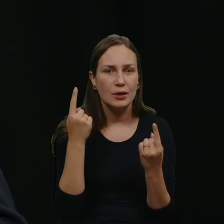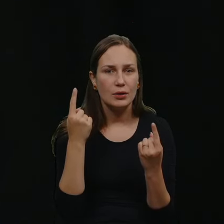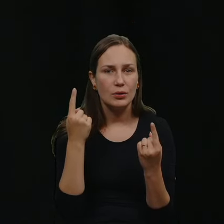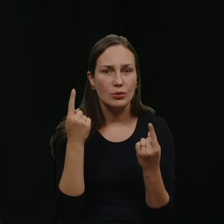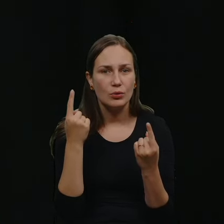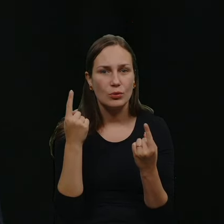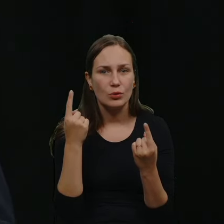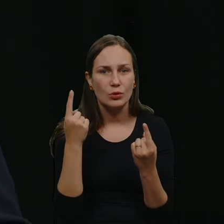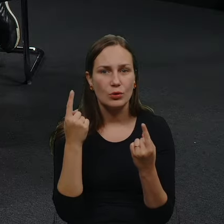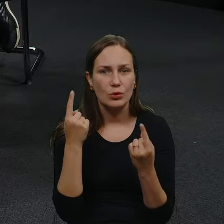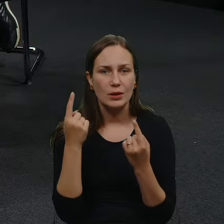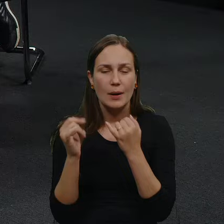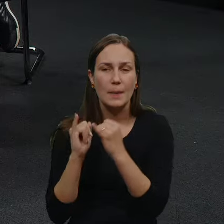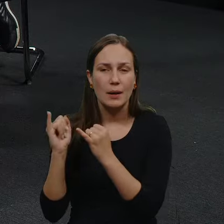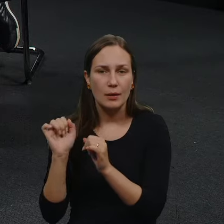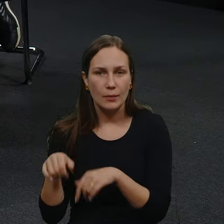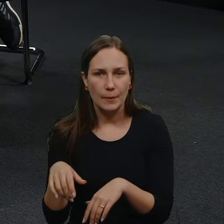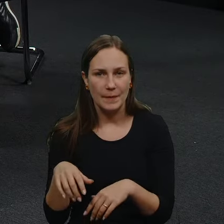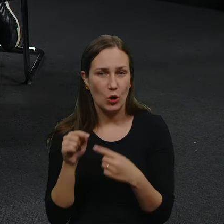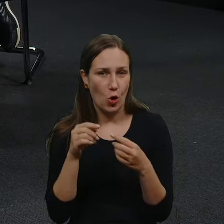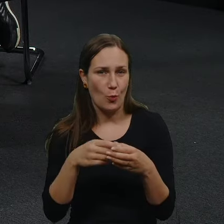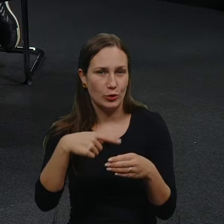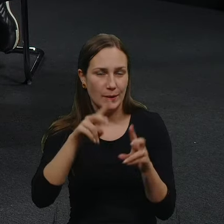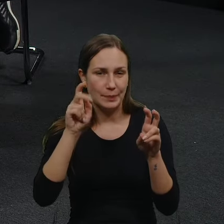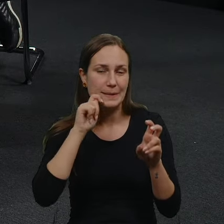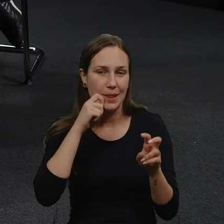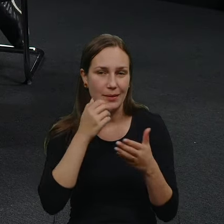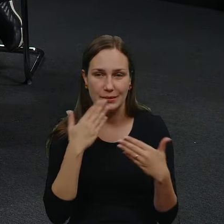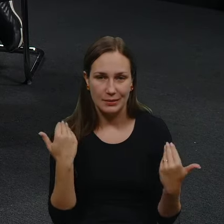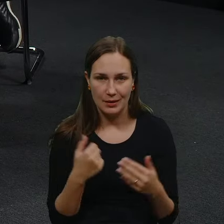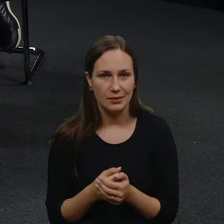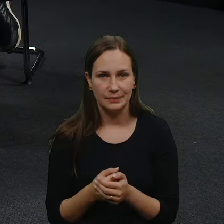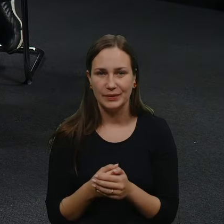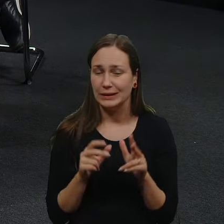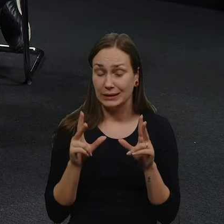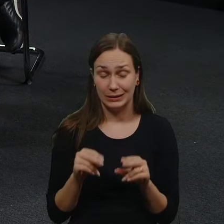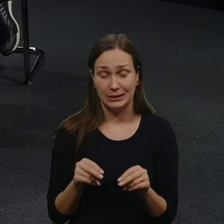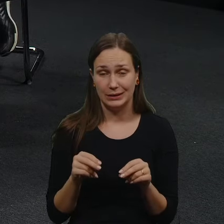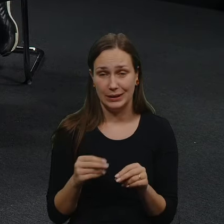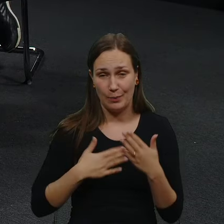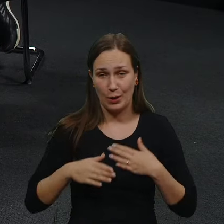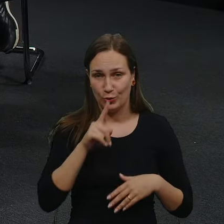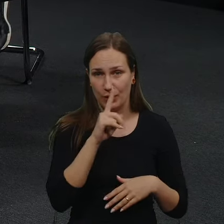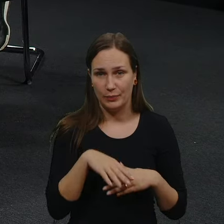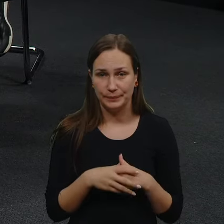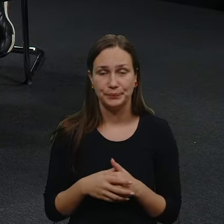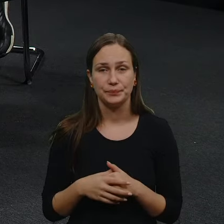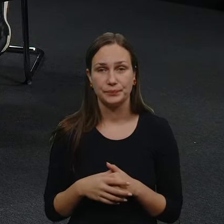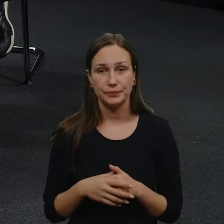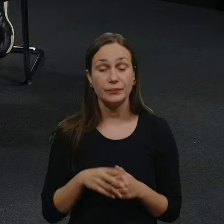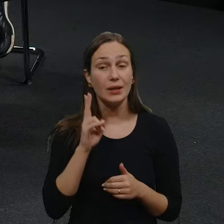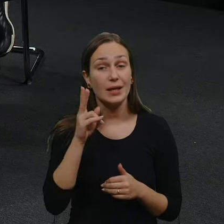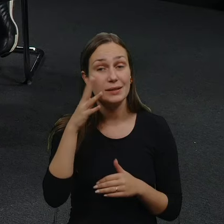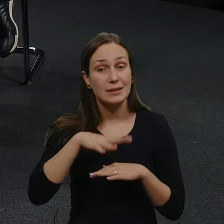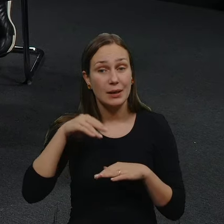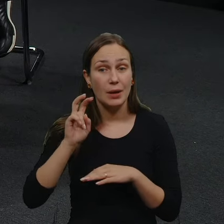sukritikuoti tam tikrus įsakymus. Opozicija nesaldainiukas. Opozicija bus tikrai nesaldainiukas. Jūs paminėjot, kad reikės kandidatams patekusiems